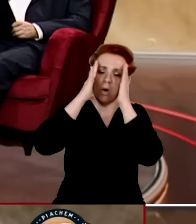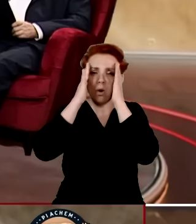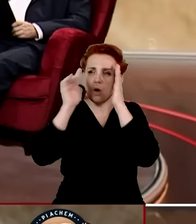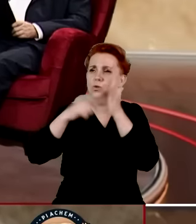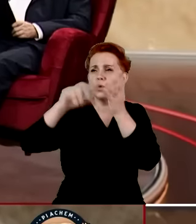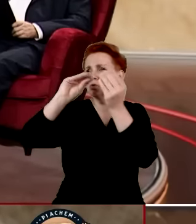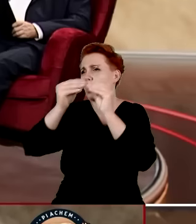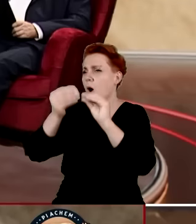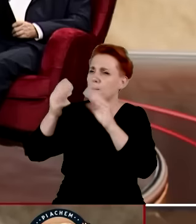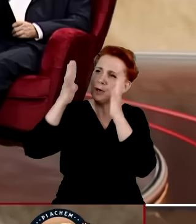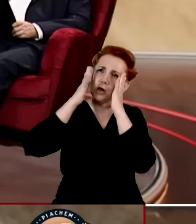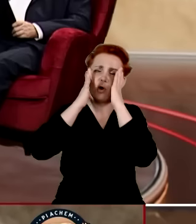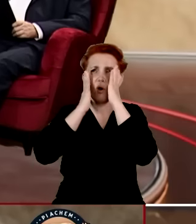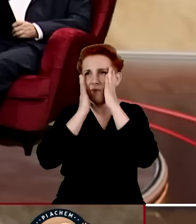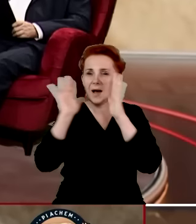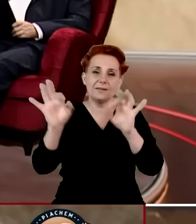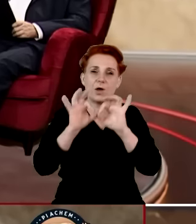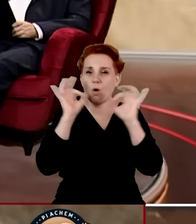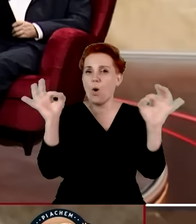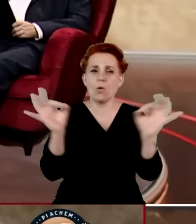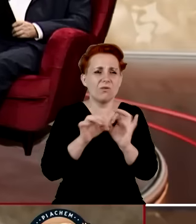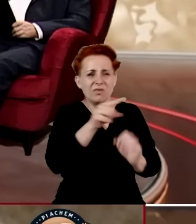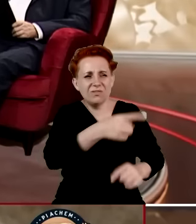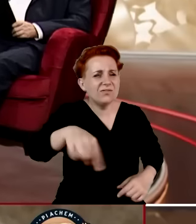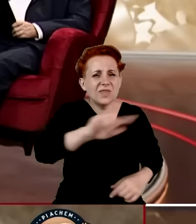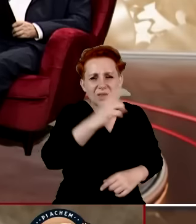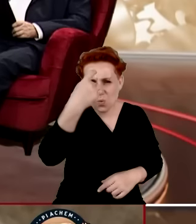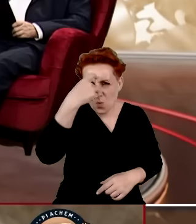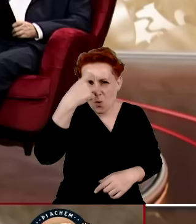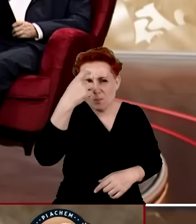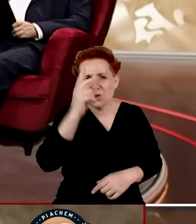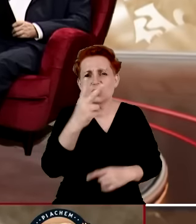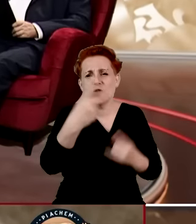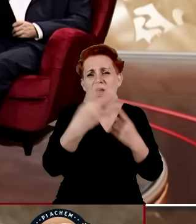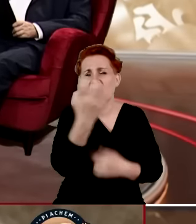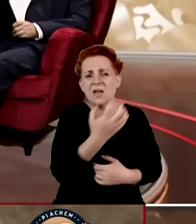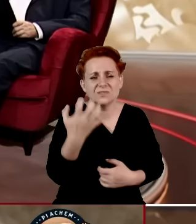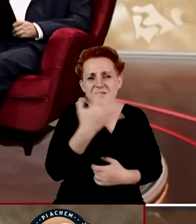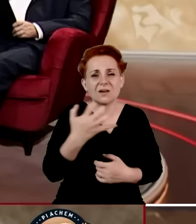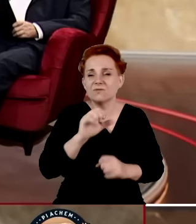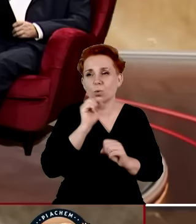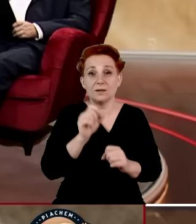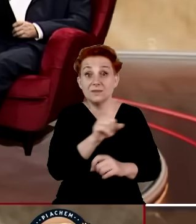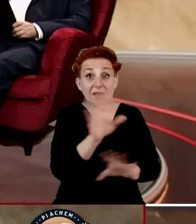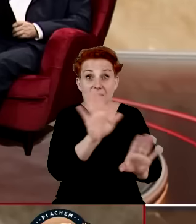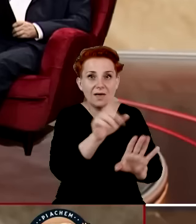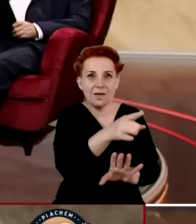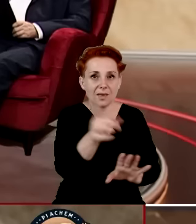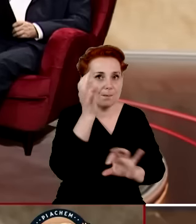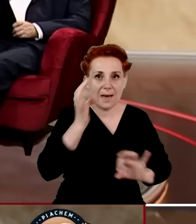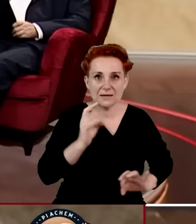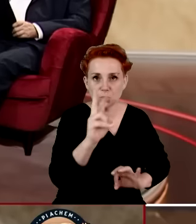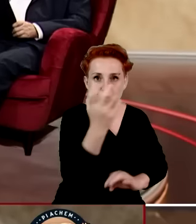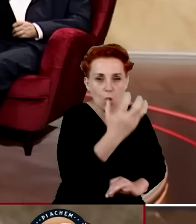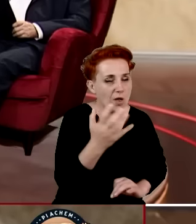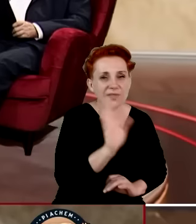skomplikowane i w ogóle wy durnie przed telewizorami to w ogóle nie macie, znaczy nie wy co nie państwo, tylko ci co